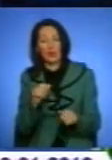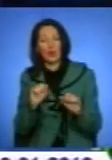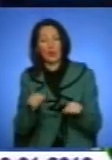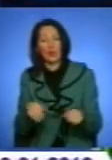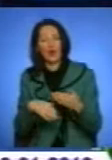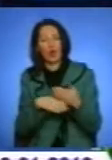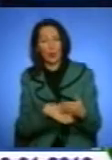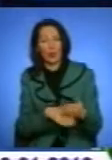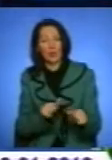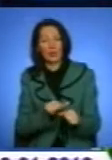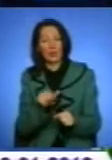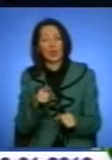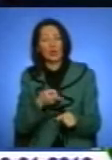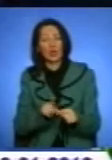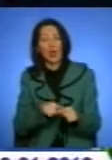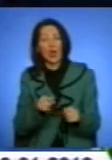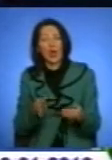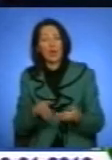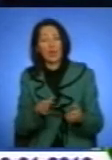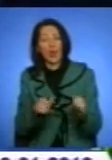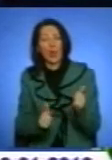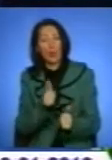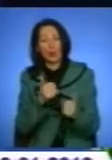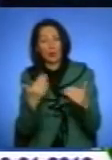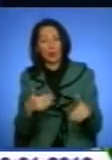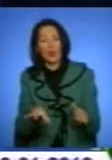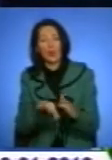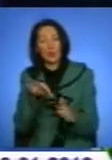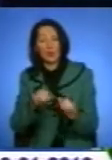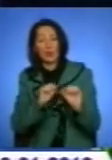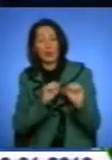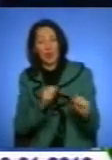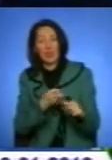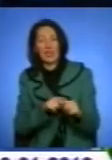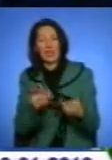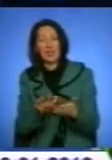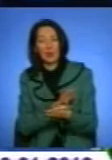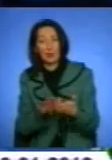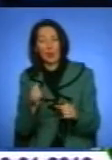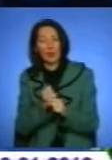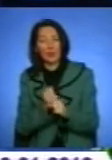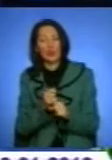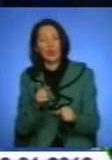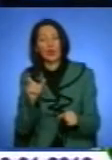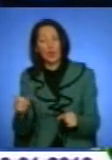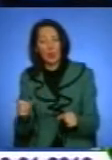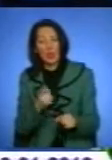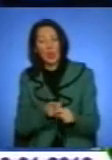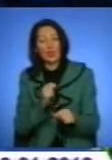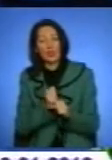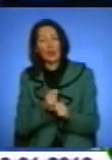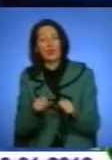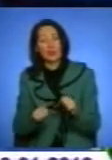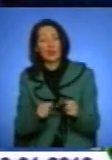допомоги. Окрім цього, шляхом конкурсу уже відібрані адвокати, які безоплатно працюватимуть з особами, які вчинили злочини. Про